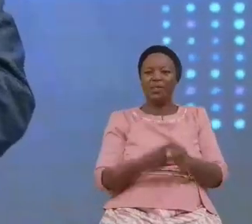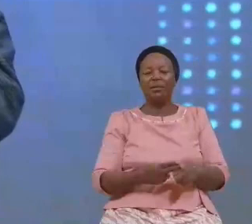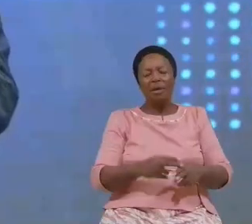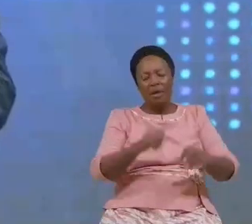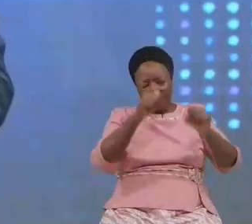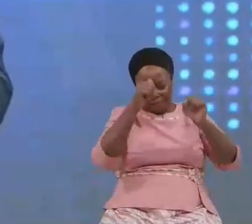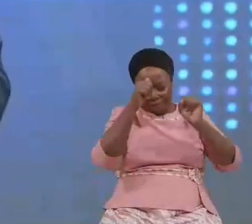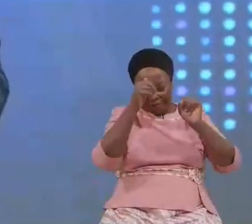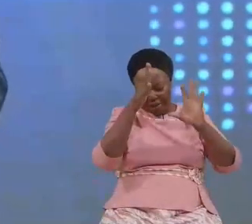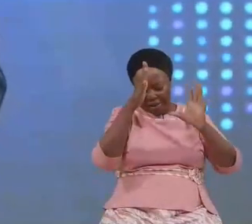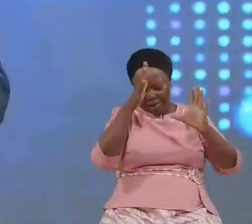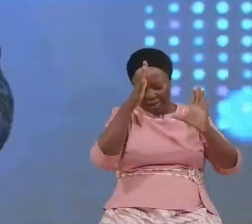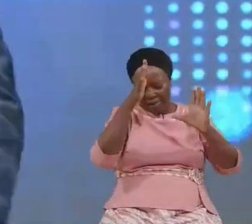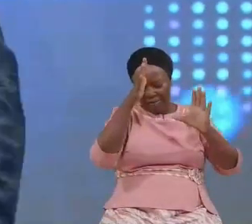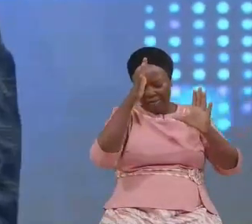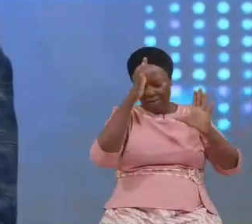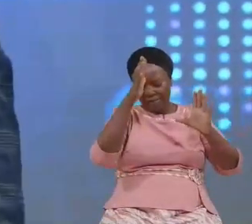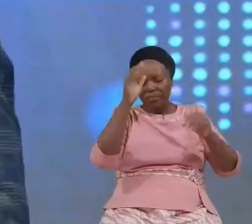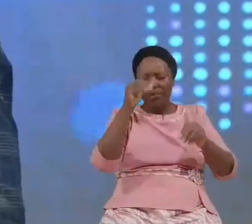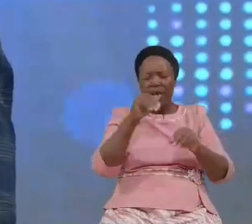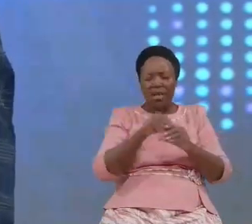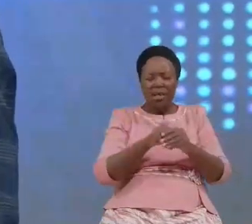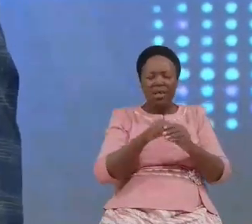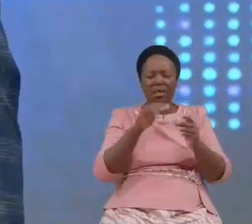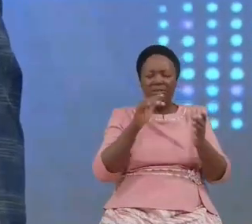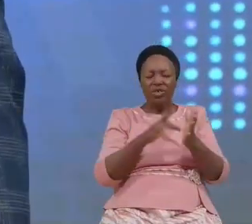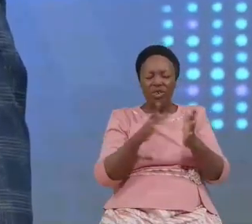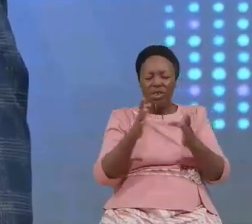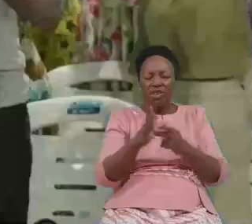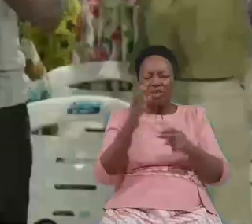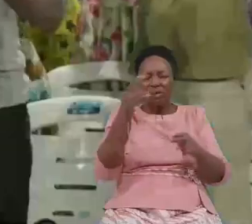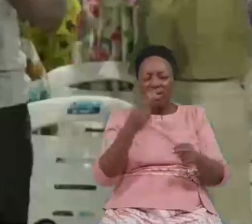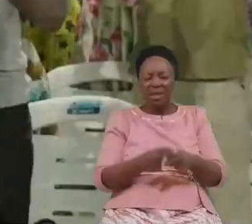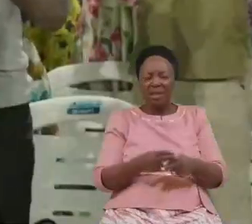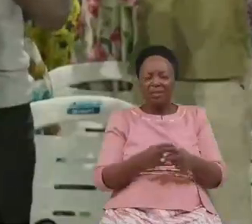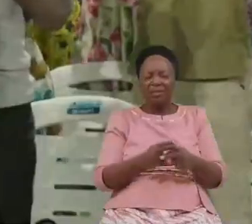Père au nom de Jésus